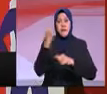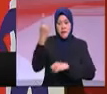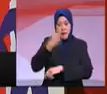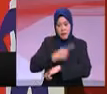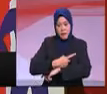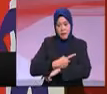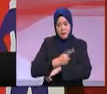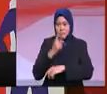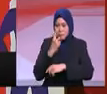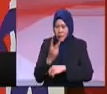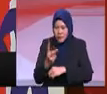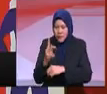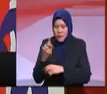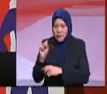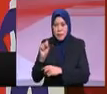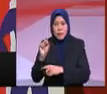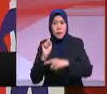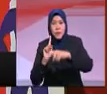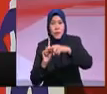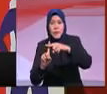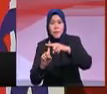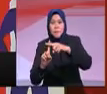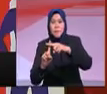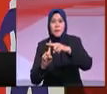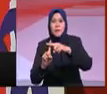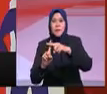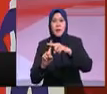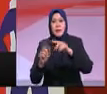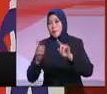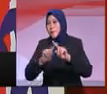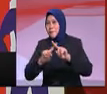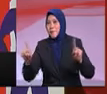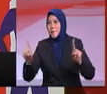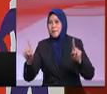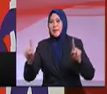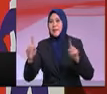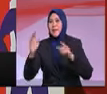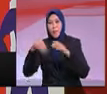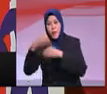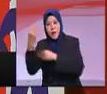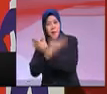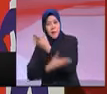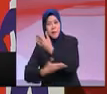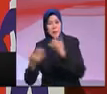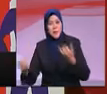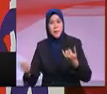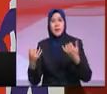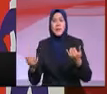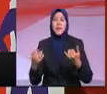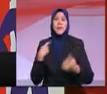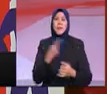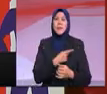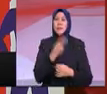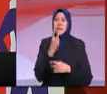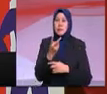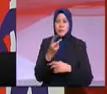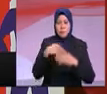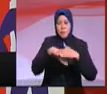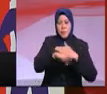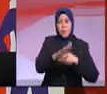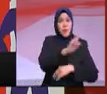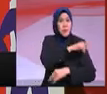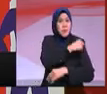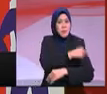yang dikesan kita mengamalkan. Berbeza dengan negara lain, kita mengamalkan, kita masukkan kepada hospital. Dan kita